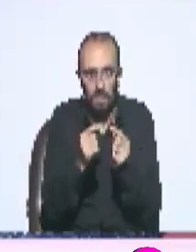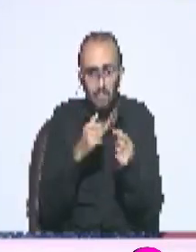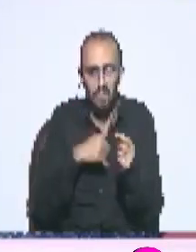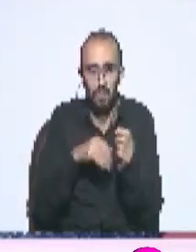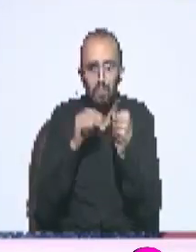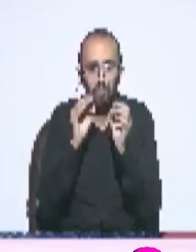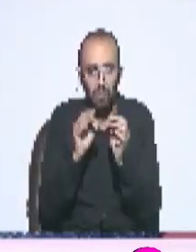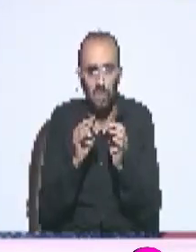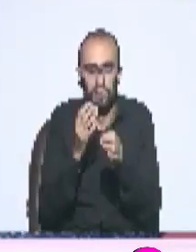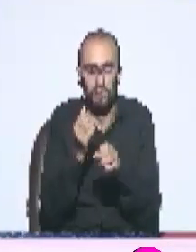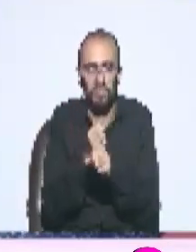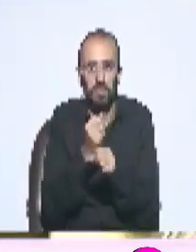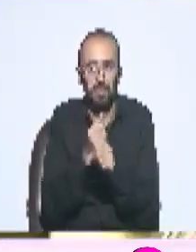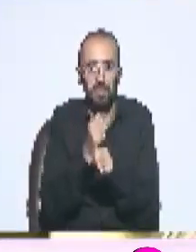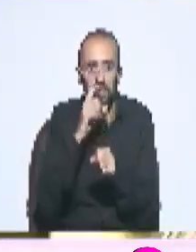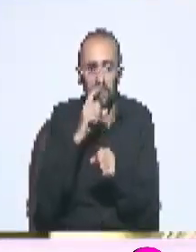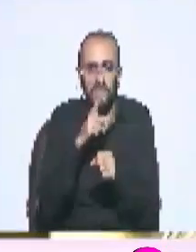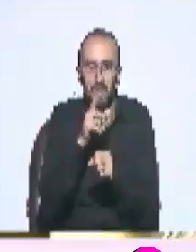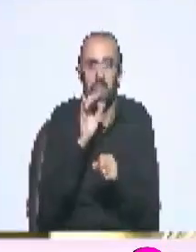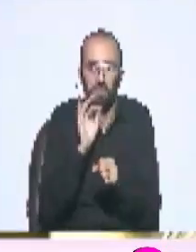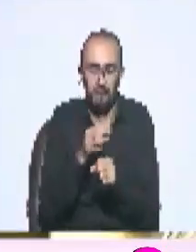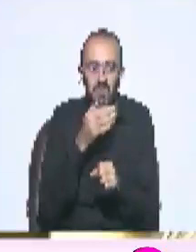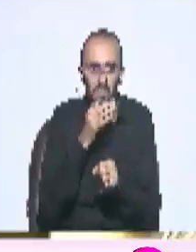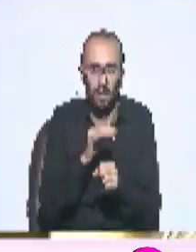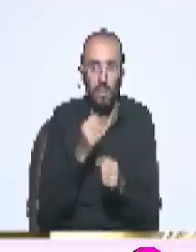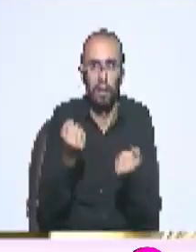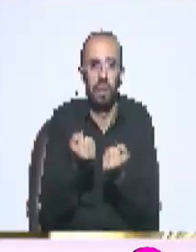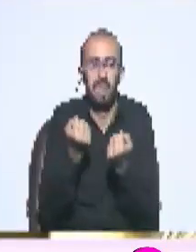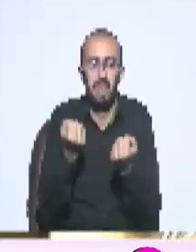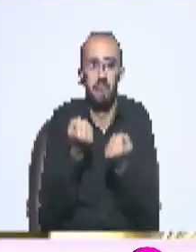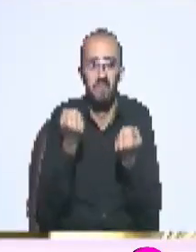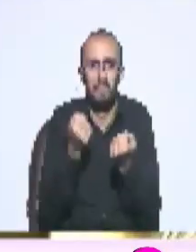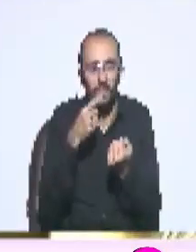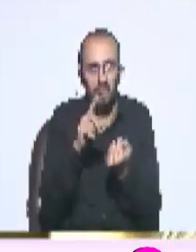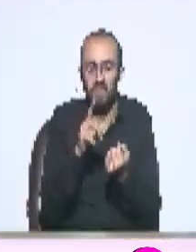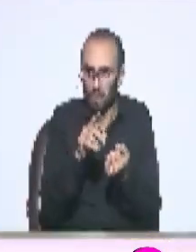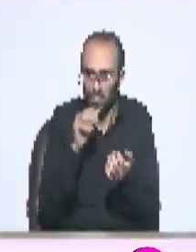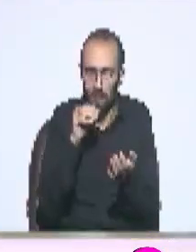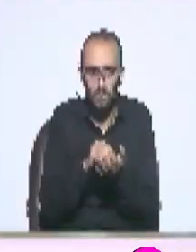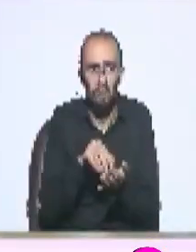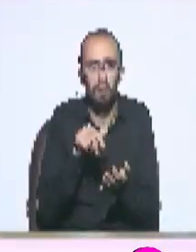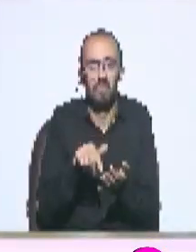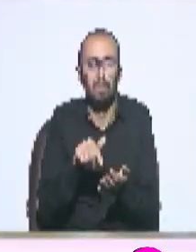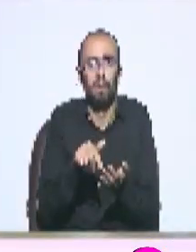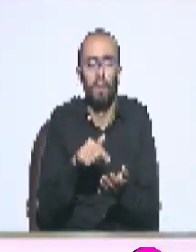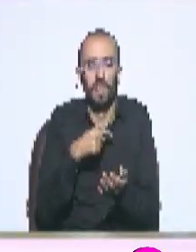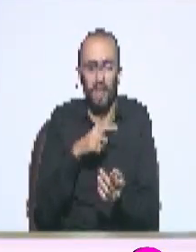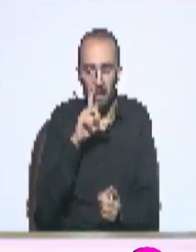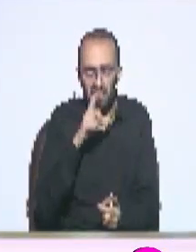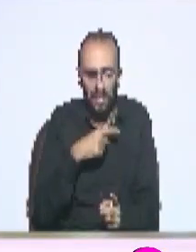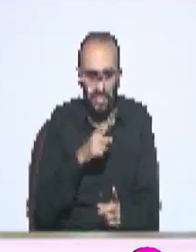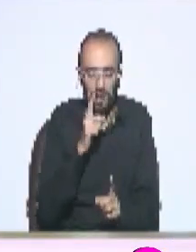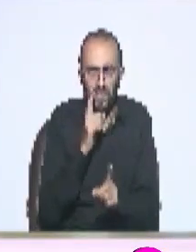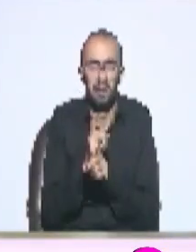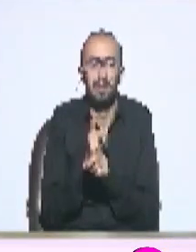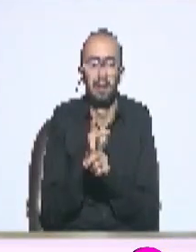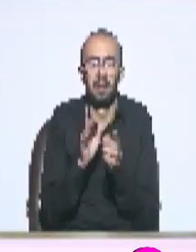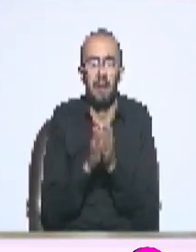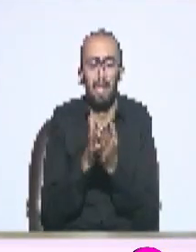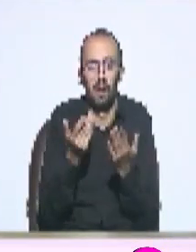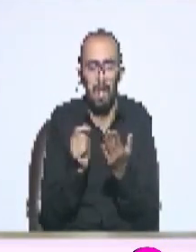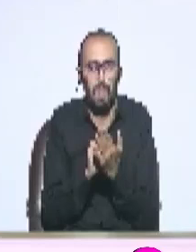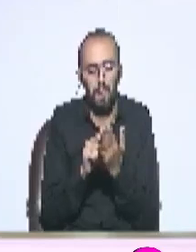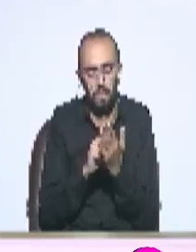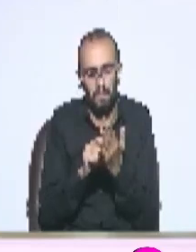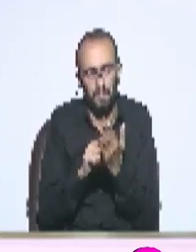بشتغل مع نفسي عشان نفس ده تدريب نديه للناس النهارده نعم النهارده نسي احط نفسي قدام نفسي بقى امسك ورا وقلم